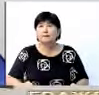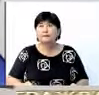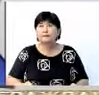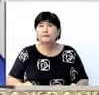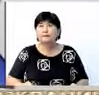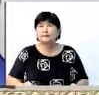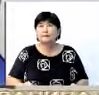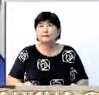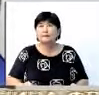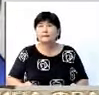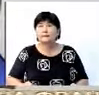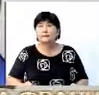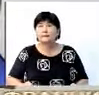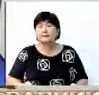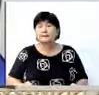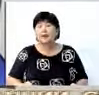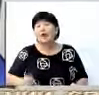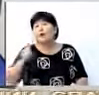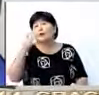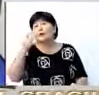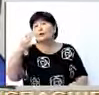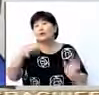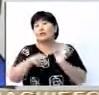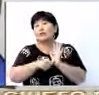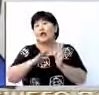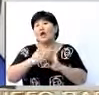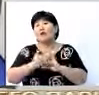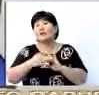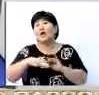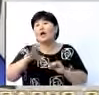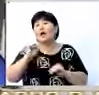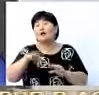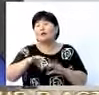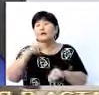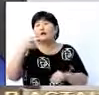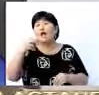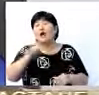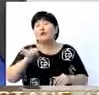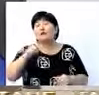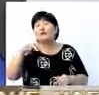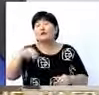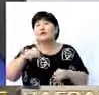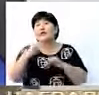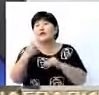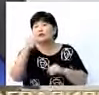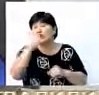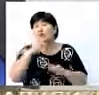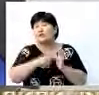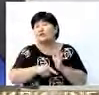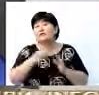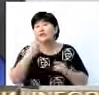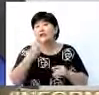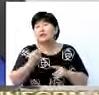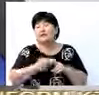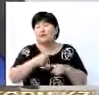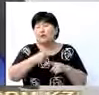этом держа ногу со 146 сельских акимов были избраны в августе 2013 года 67 из них это около